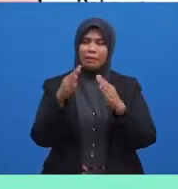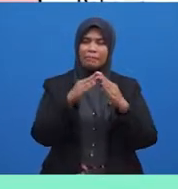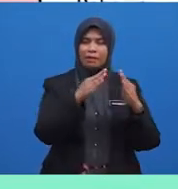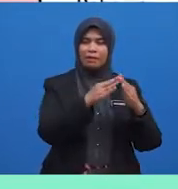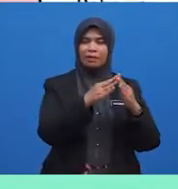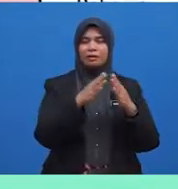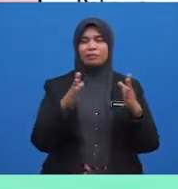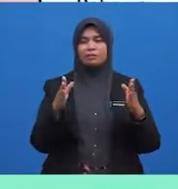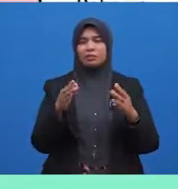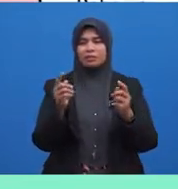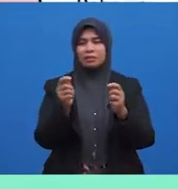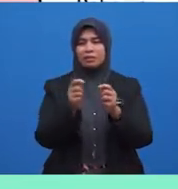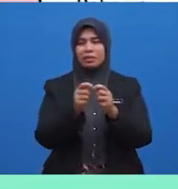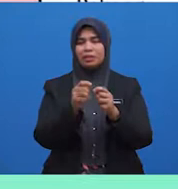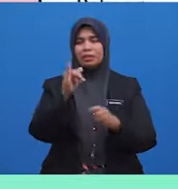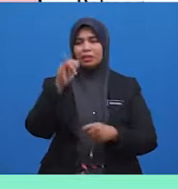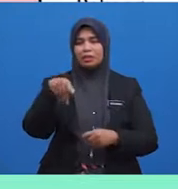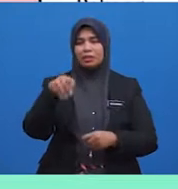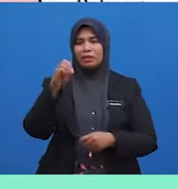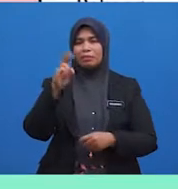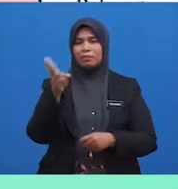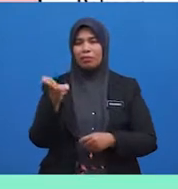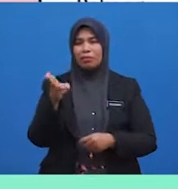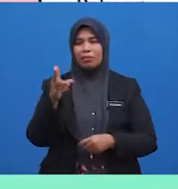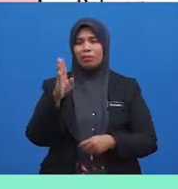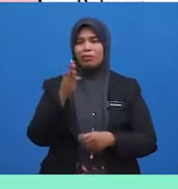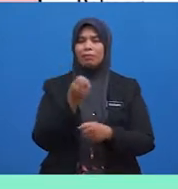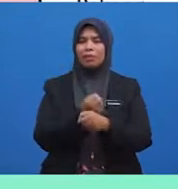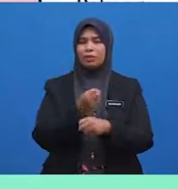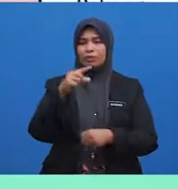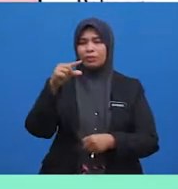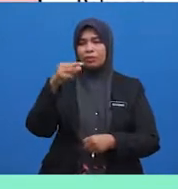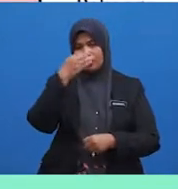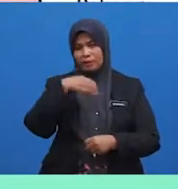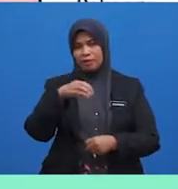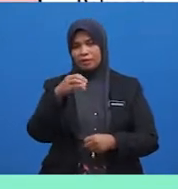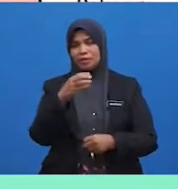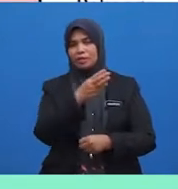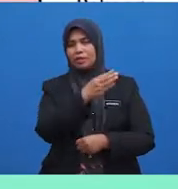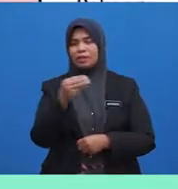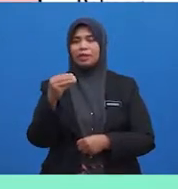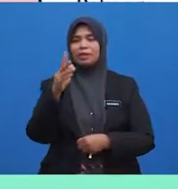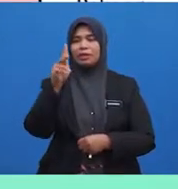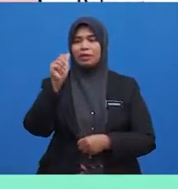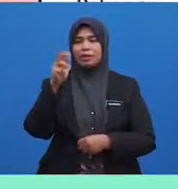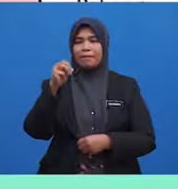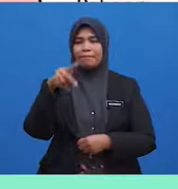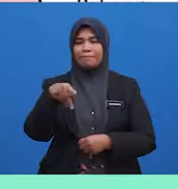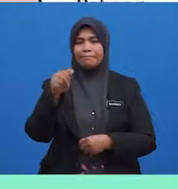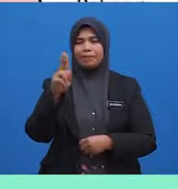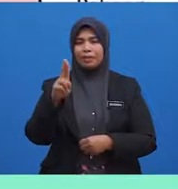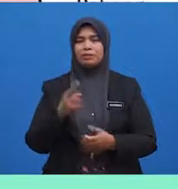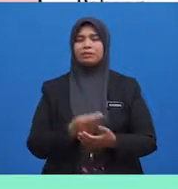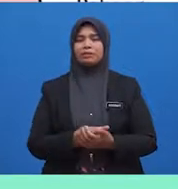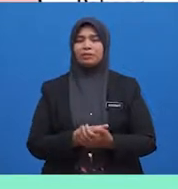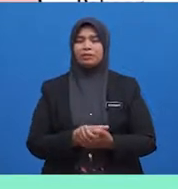Ipoh, Gopeng, Batu Gajah dan Kampar. Pada tahun 1870-an,